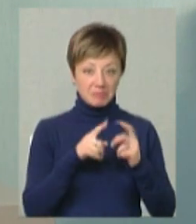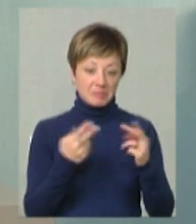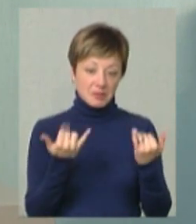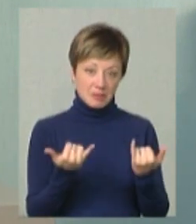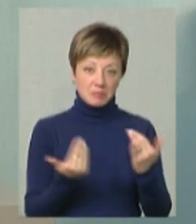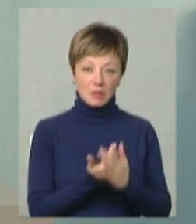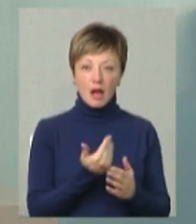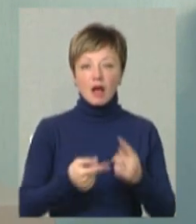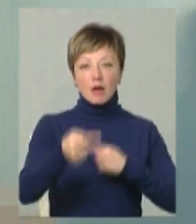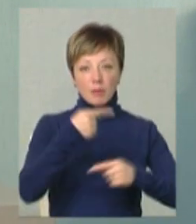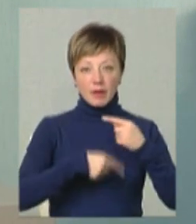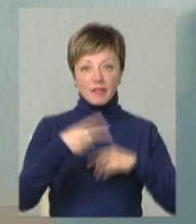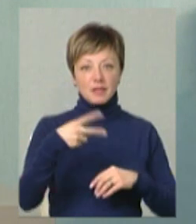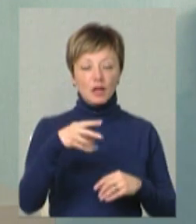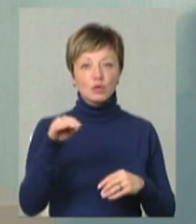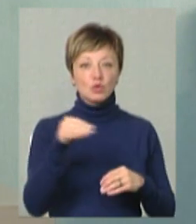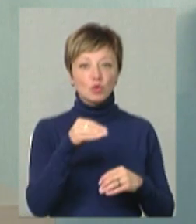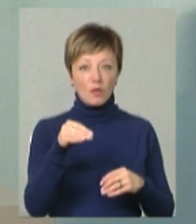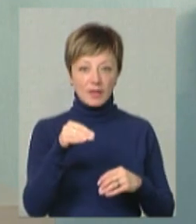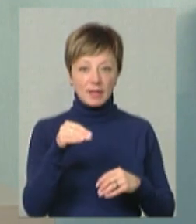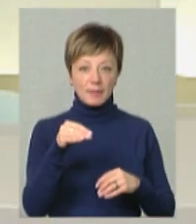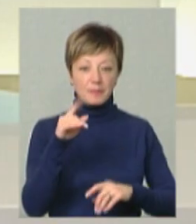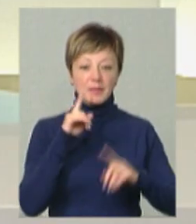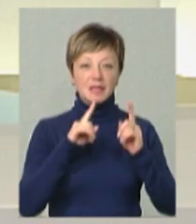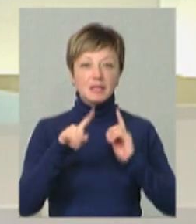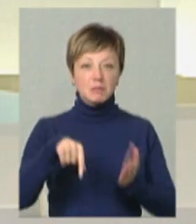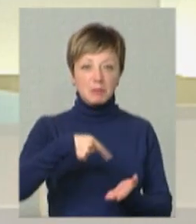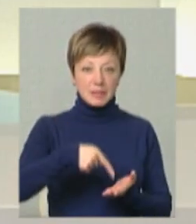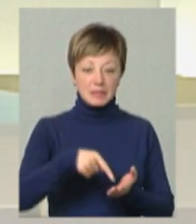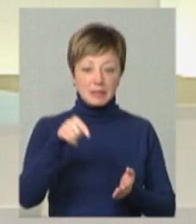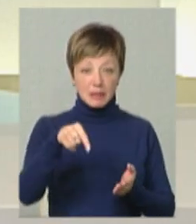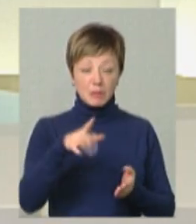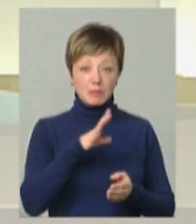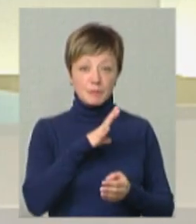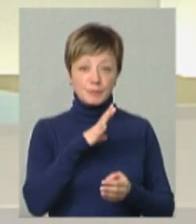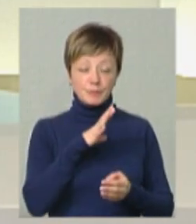до 20 жовтня сесії, де